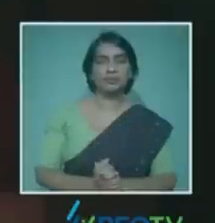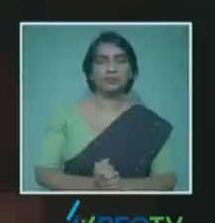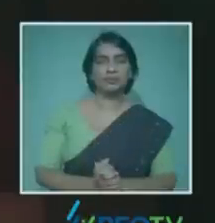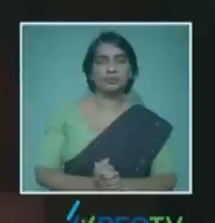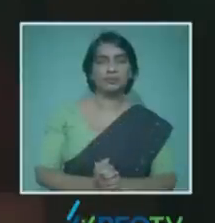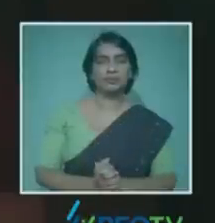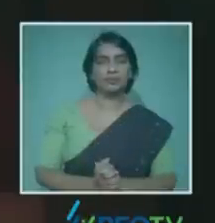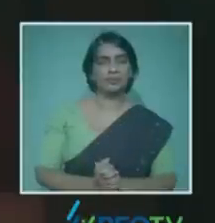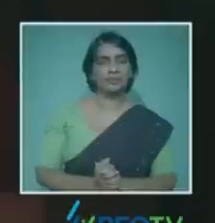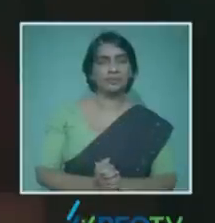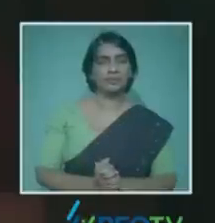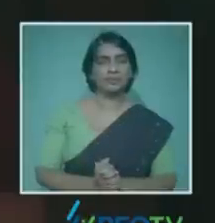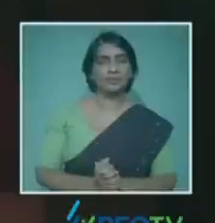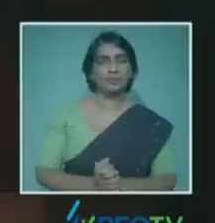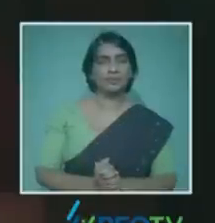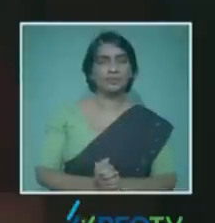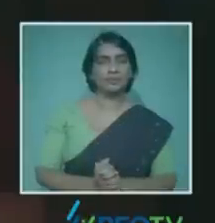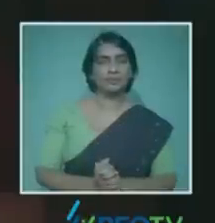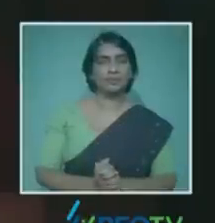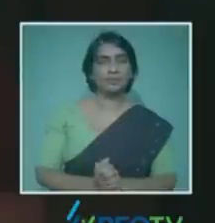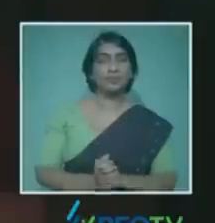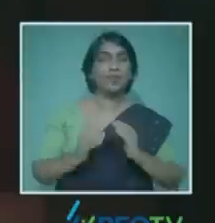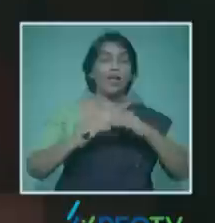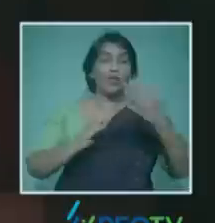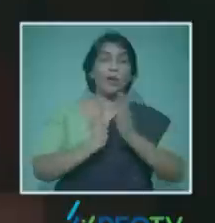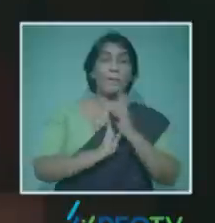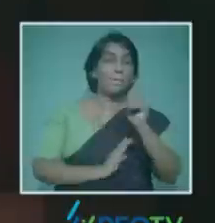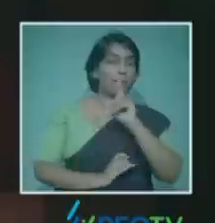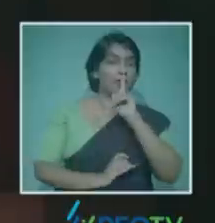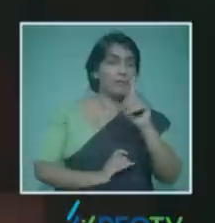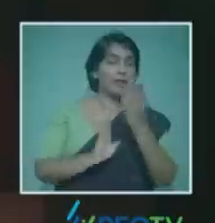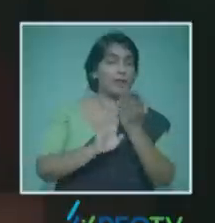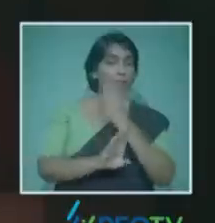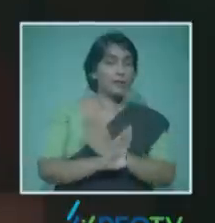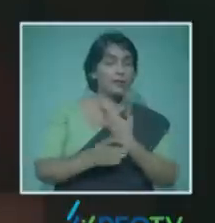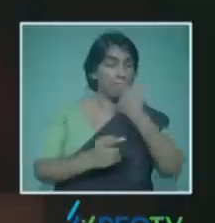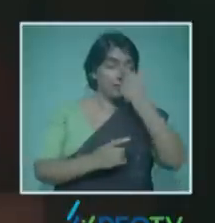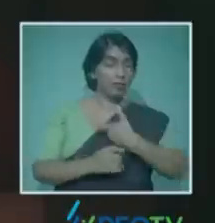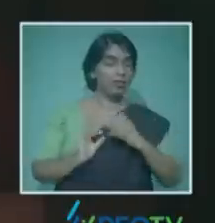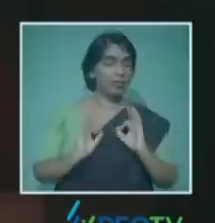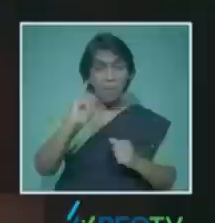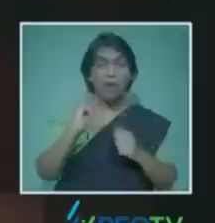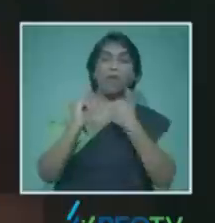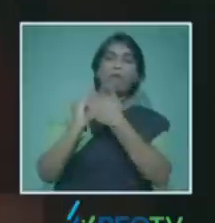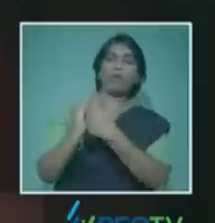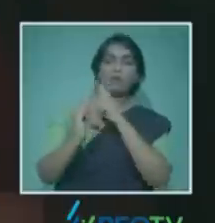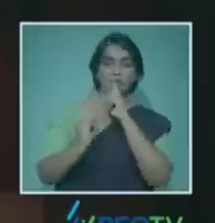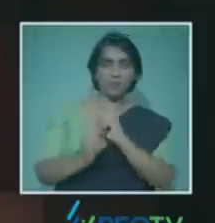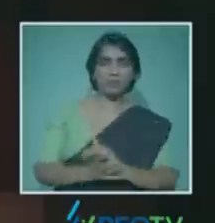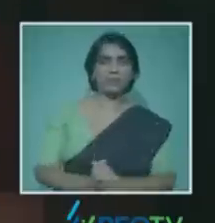නිවේසේ අතඤ්ඤ මනුසාසෙය නකිලිස්සෙය පඬිතු අනුන්ට බණ දේශනා කරන්න පෙර තමන් සුදුසු ගුණෙහි පිහිටා සිටියි